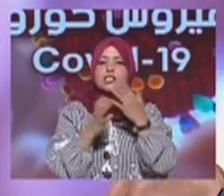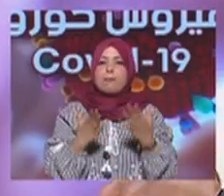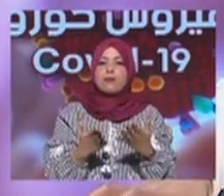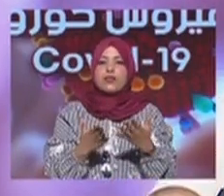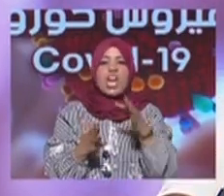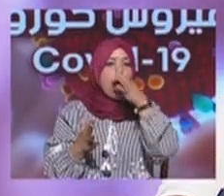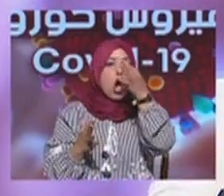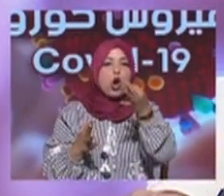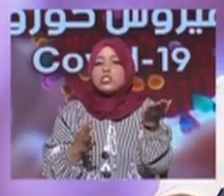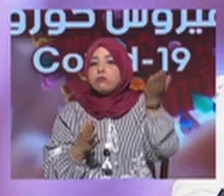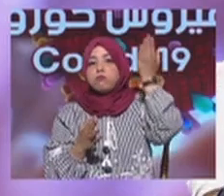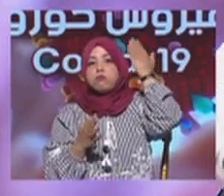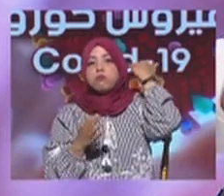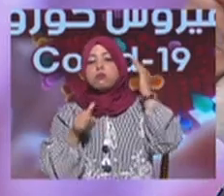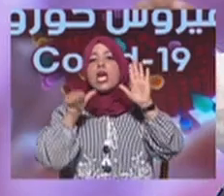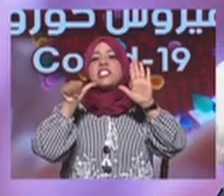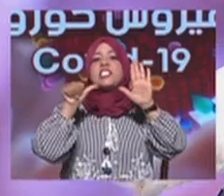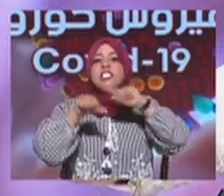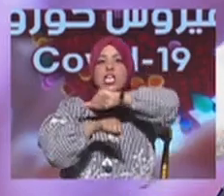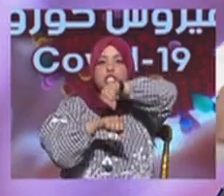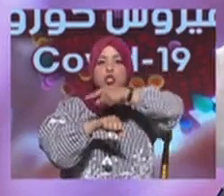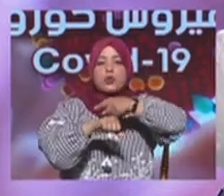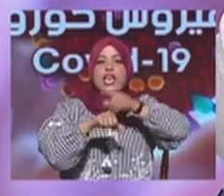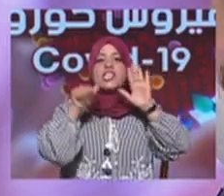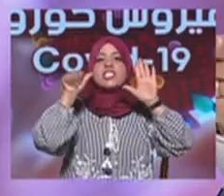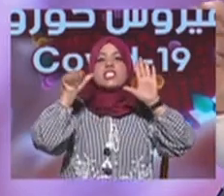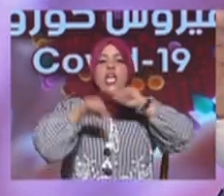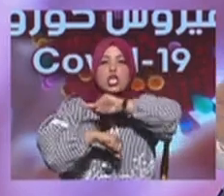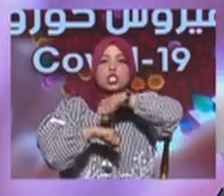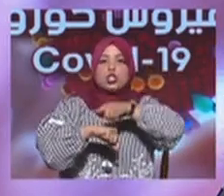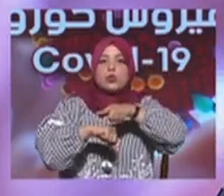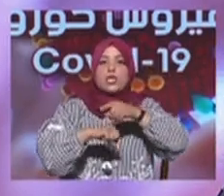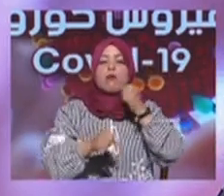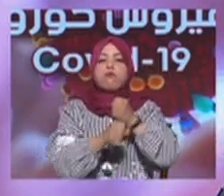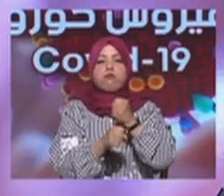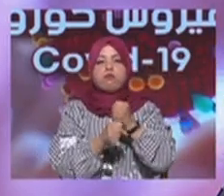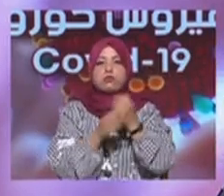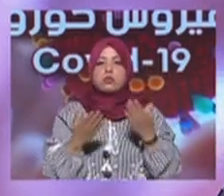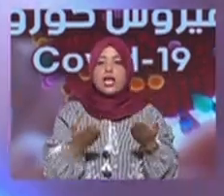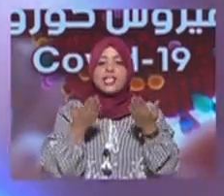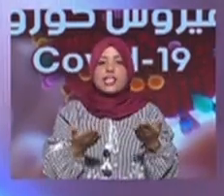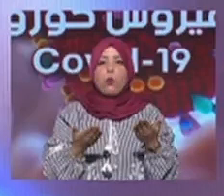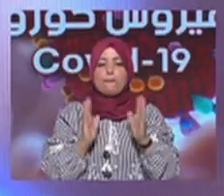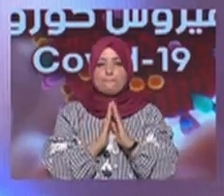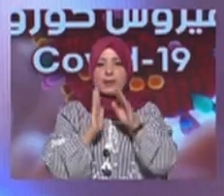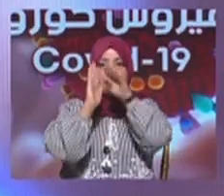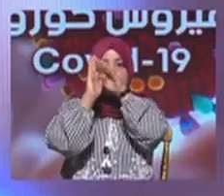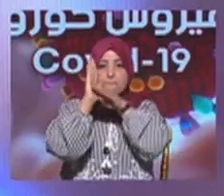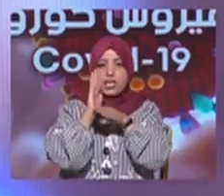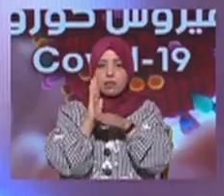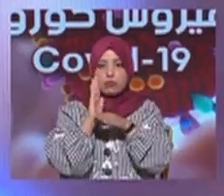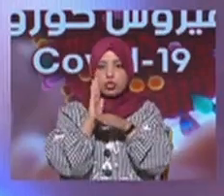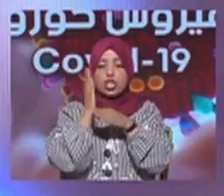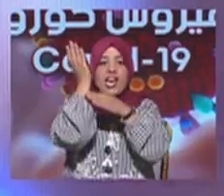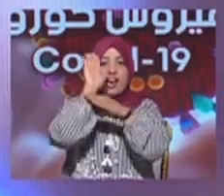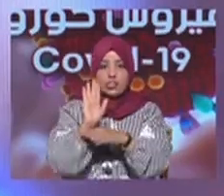المره الاخرى انه 6 سوايع لكن راهو يعاود نعاودوا نثبتوا مره اخرى باش ما نخرجوش نتيجه هو كل بي سي ار نعملوها فيها يتسمى ان كونترول